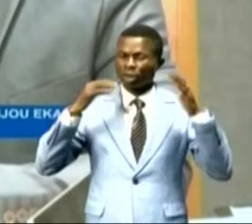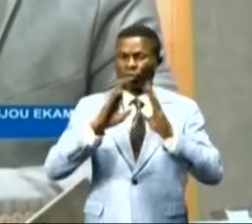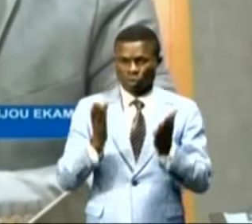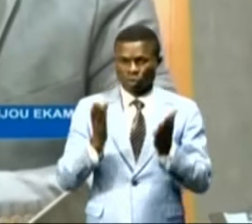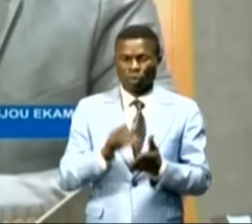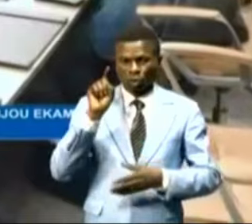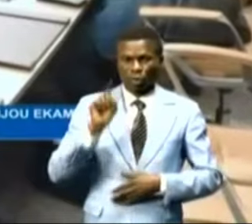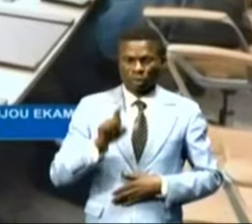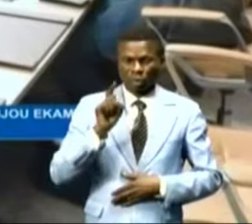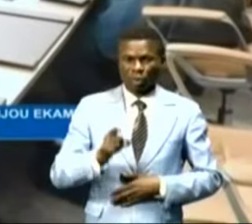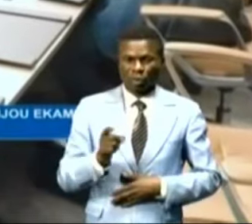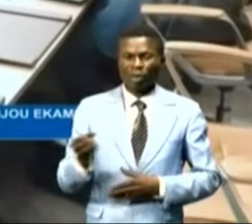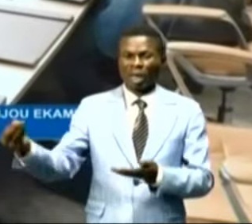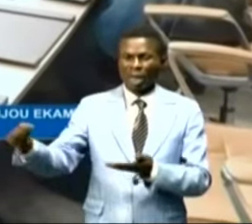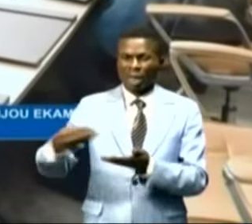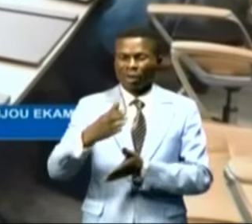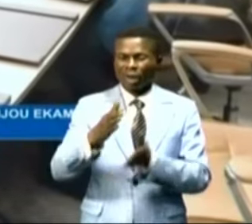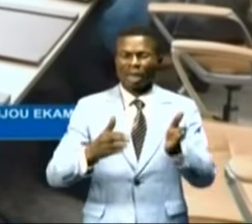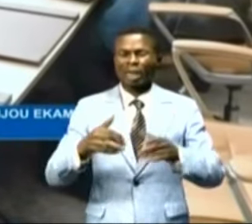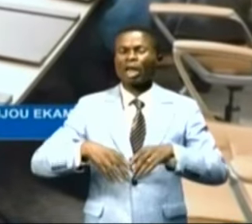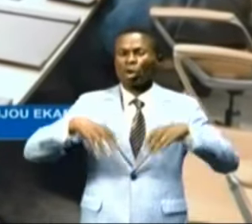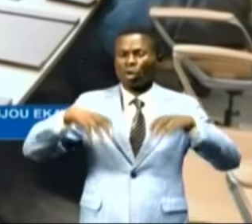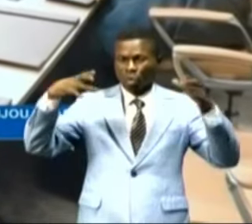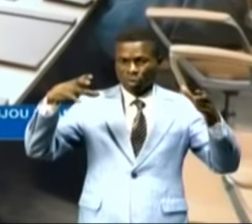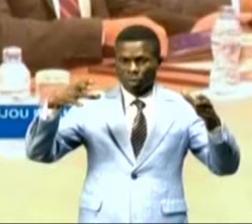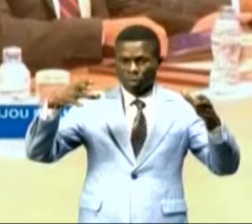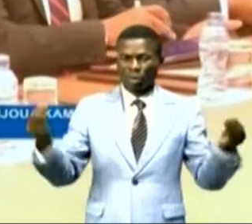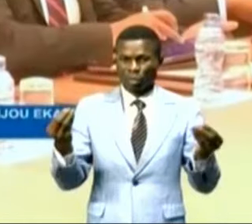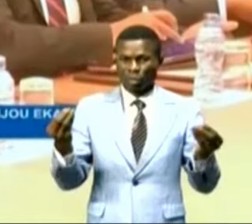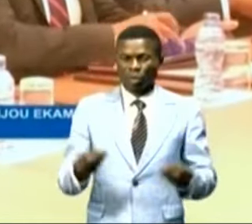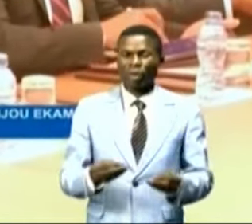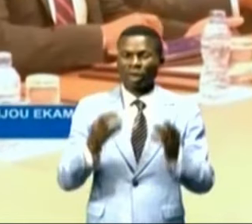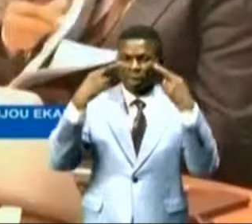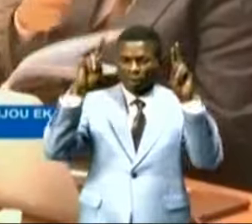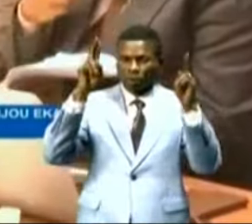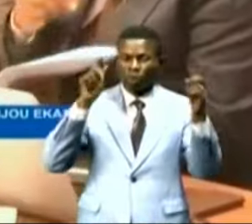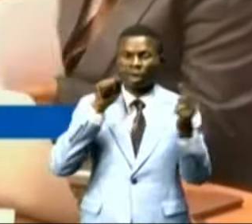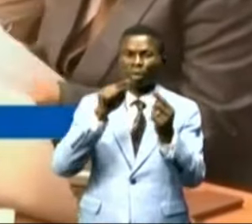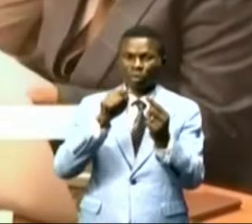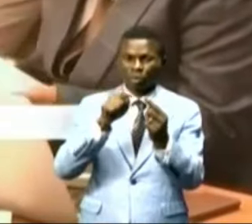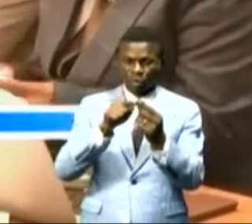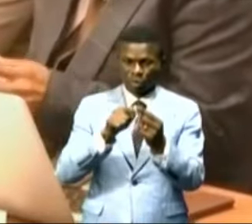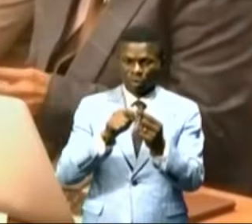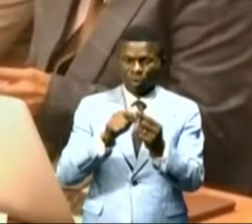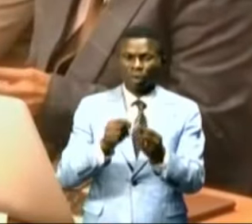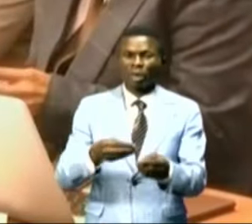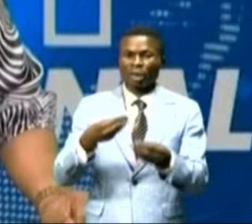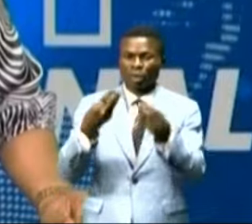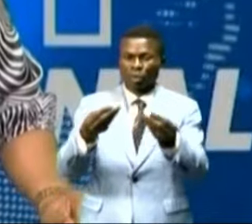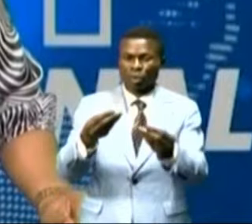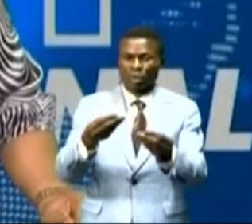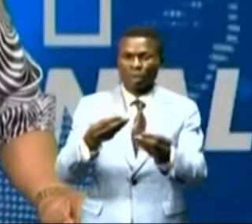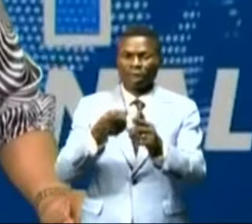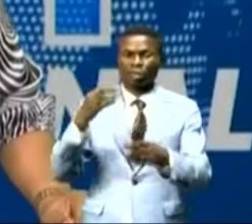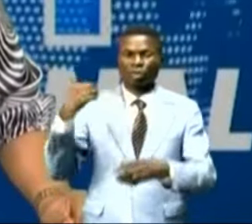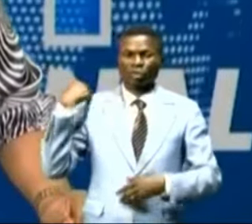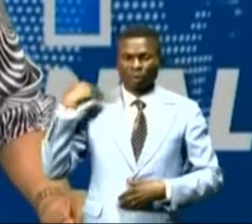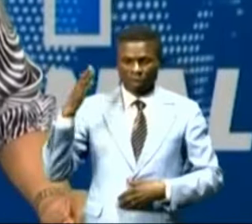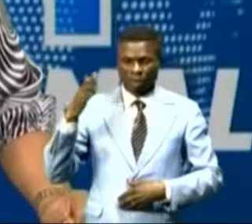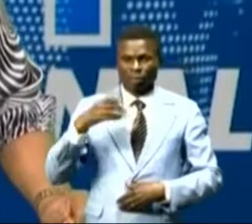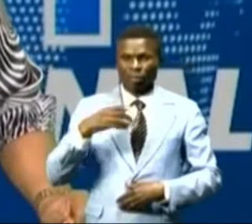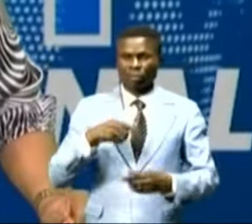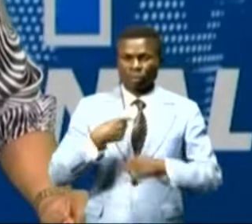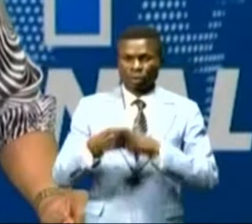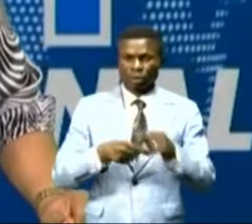devront optimiser la gouvernance afin de les voir atteindre les objectifs leur assignés par l'État. Comme annoncé au début de